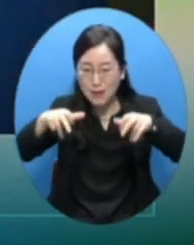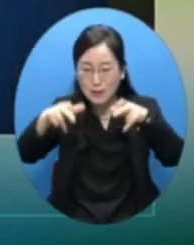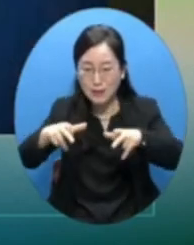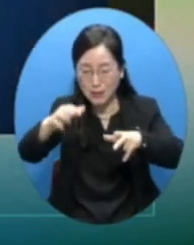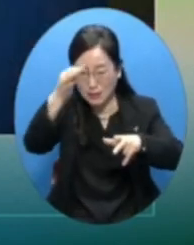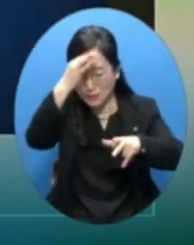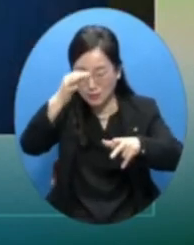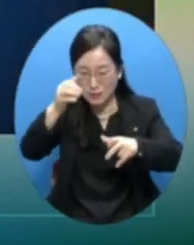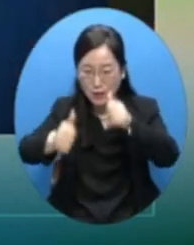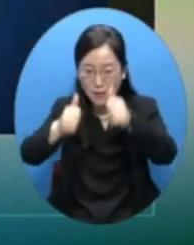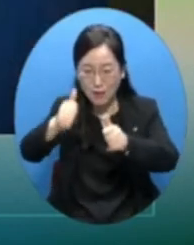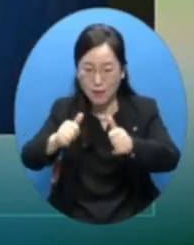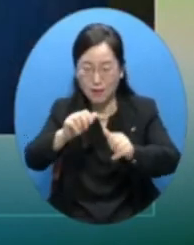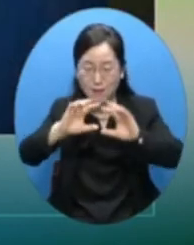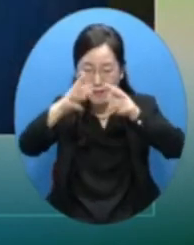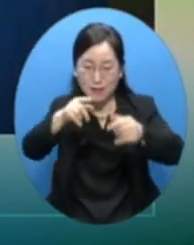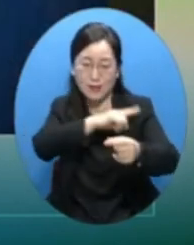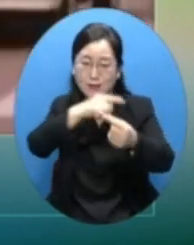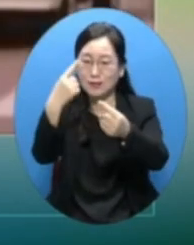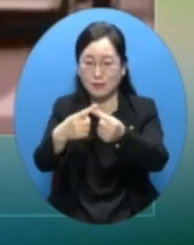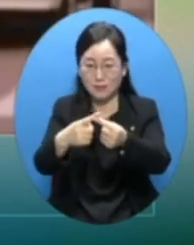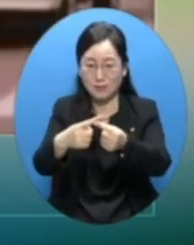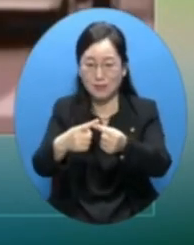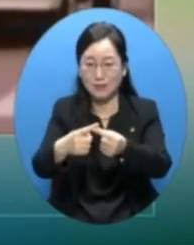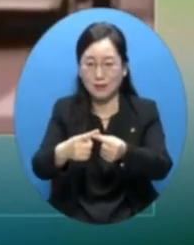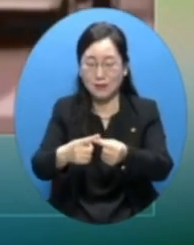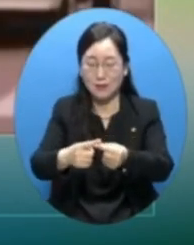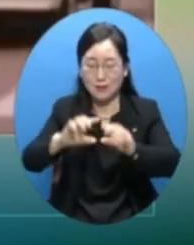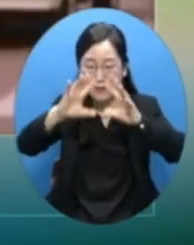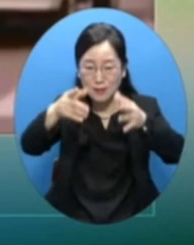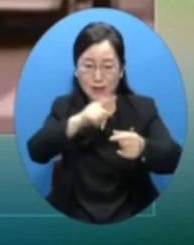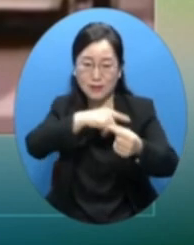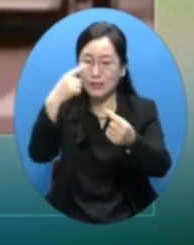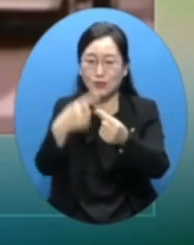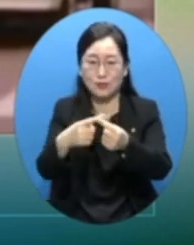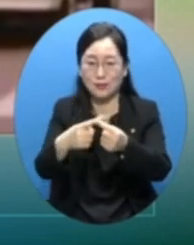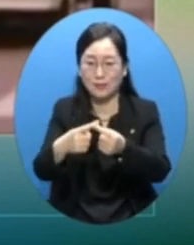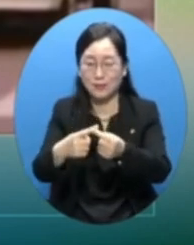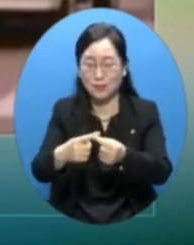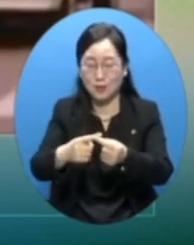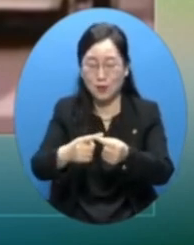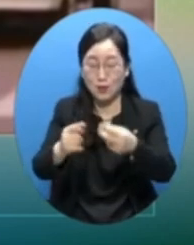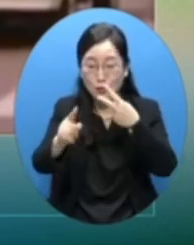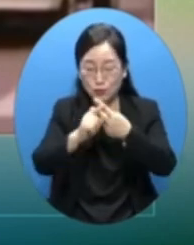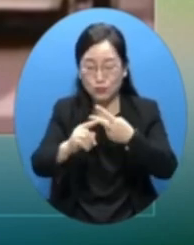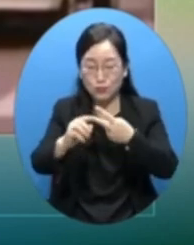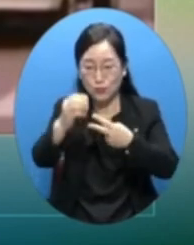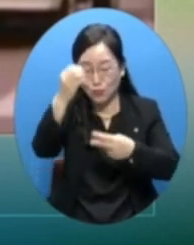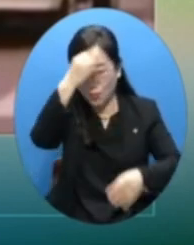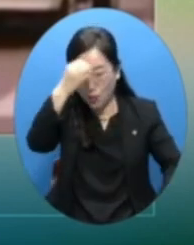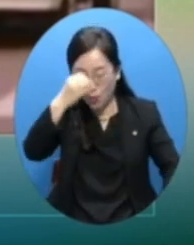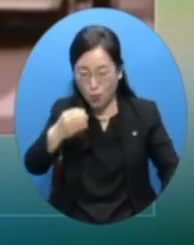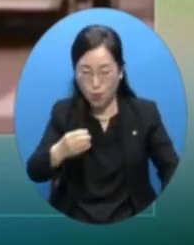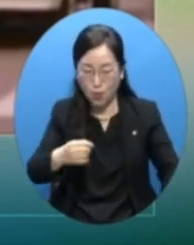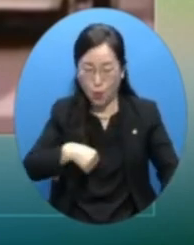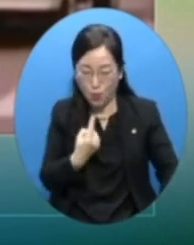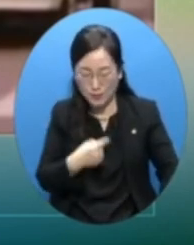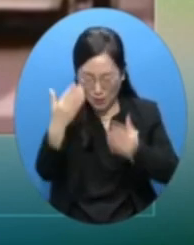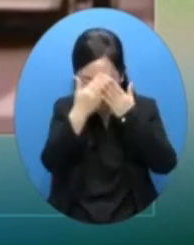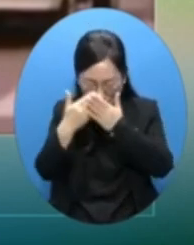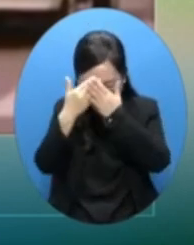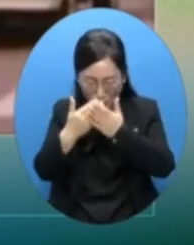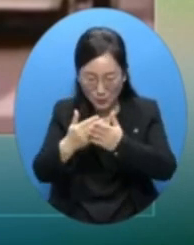세계 1위를 차지합니다. 명시공이 이 분야에서 세계 1위가 됩니다. 중고등학교를 검정고시를 통해서 공부를